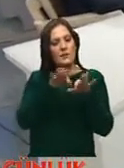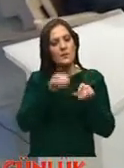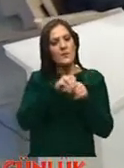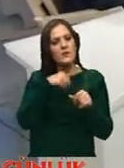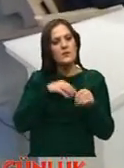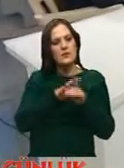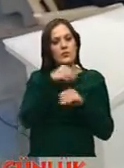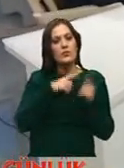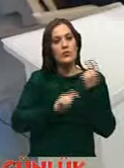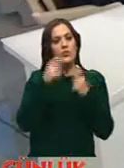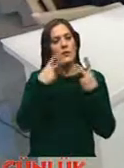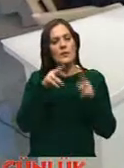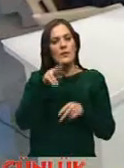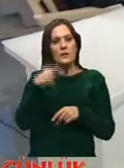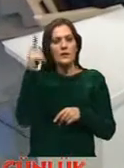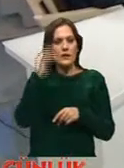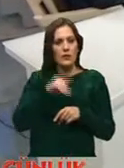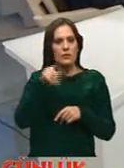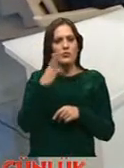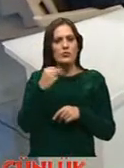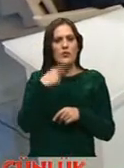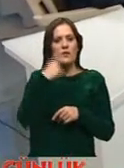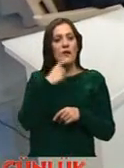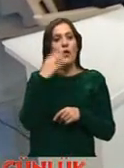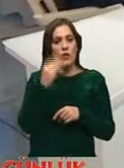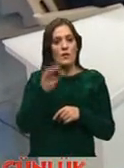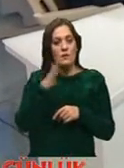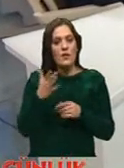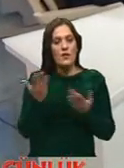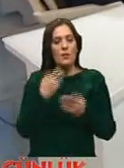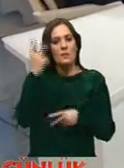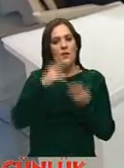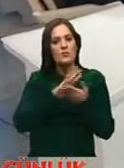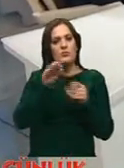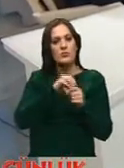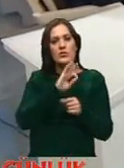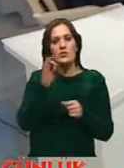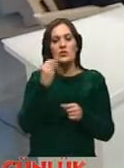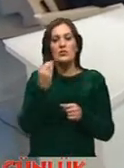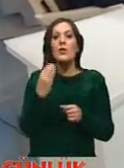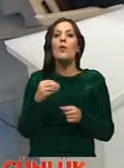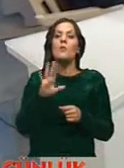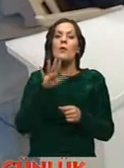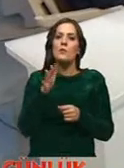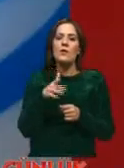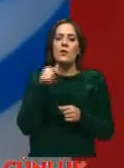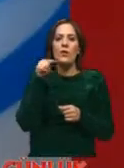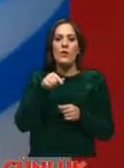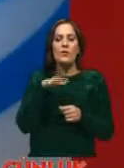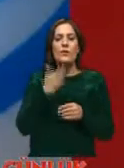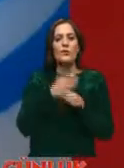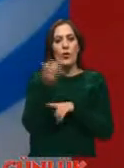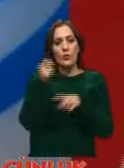yaşadıklarını uygulayabilirlermiş gibi geliyor. Bu çok sempatik olabilir ama bazı durumlarda da hiç de hoş olmayabiliyor. Evet, öyle değil mi?